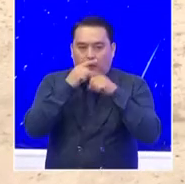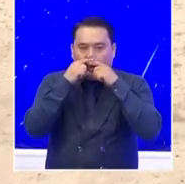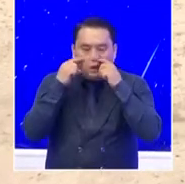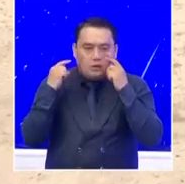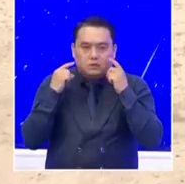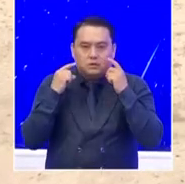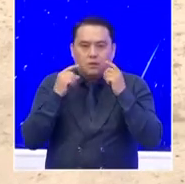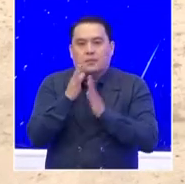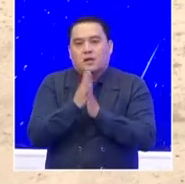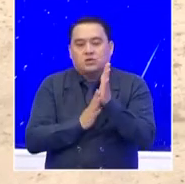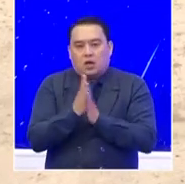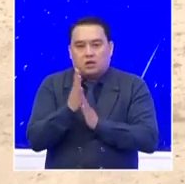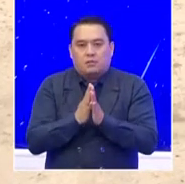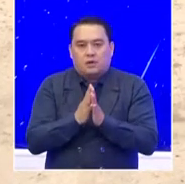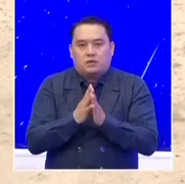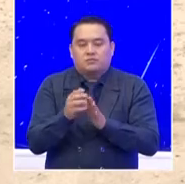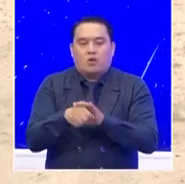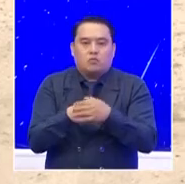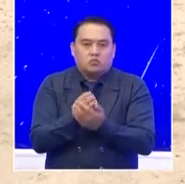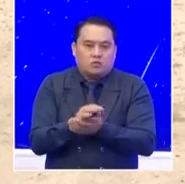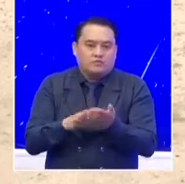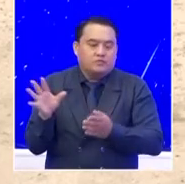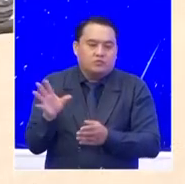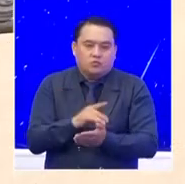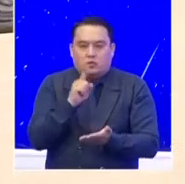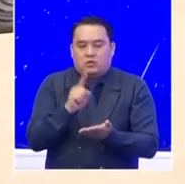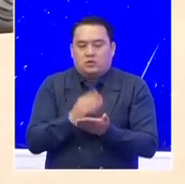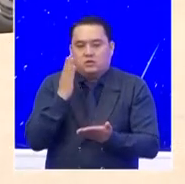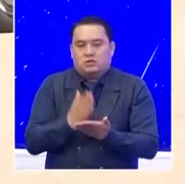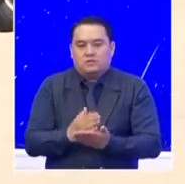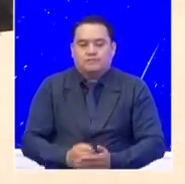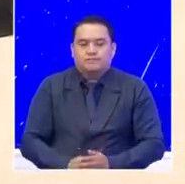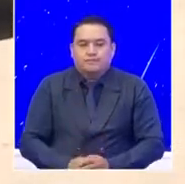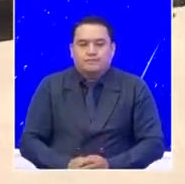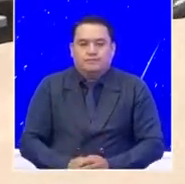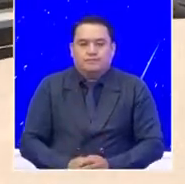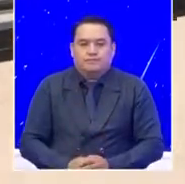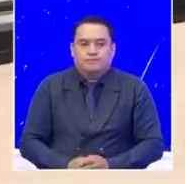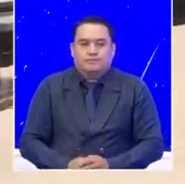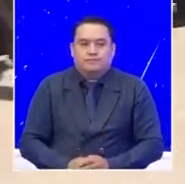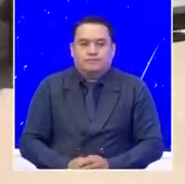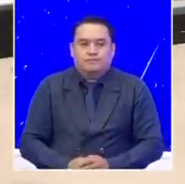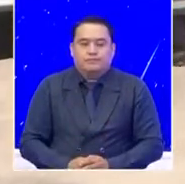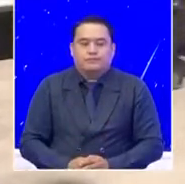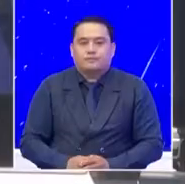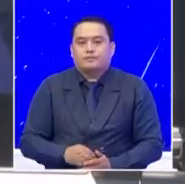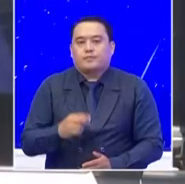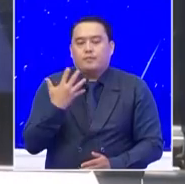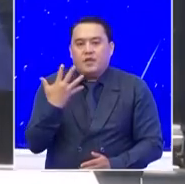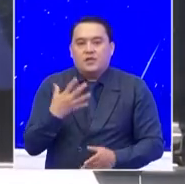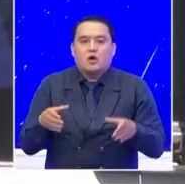масками, перчатками, антисептическими средствами. В реабилитационном центре дневного пребывания «Байтерек» в